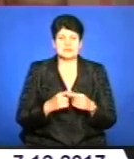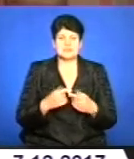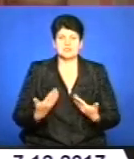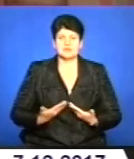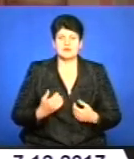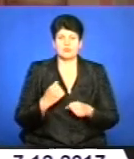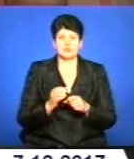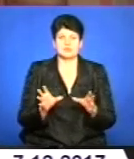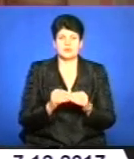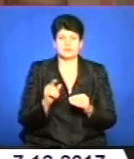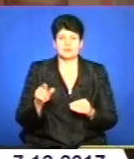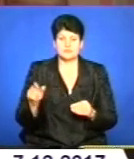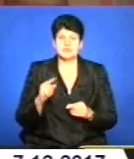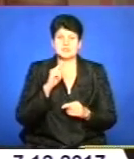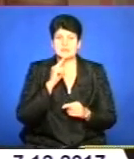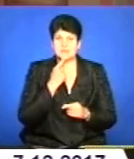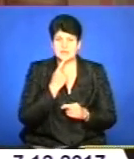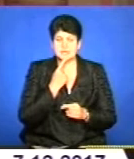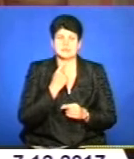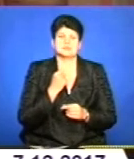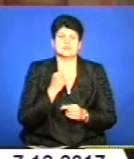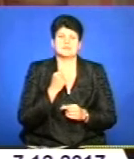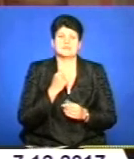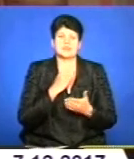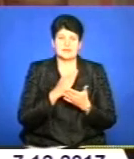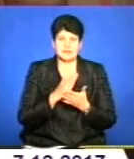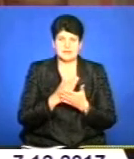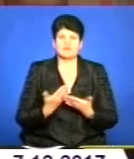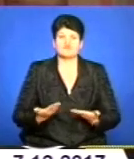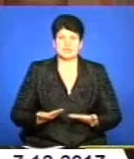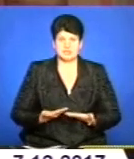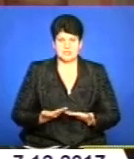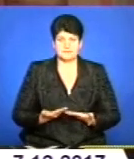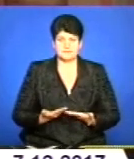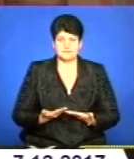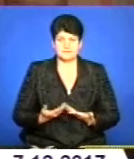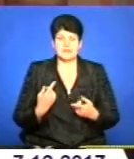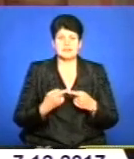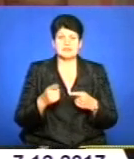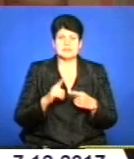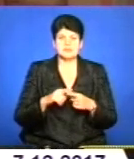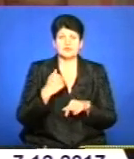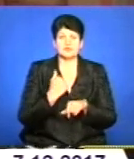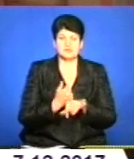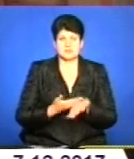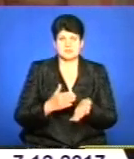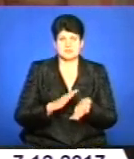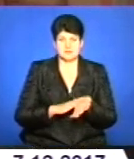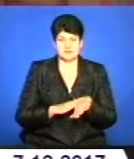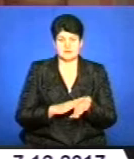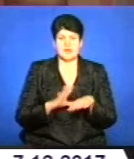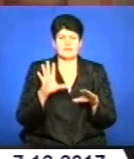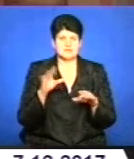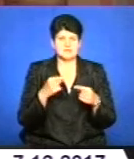людьми. Складність є в житті. І це основна складність. А все